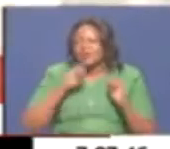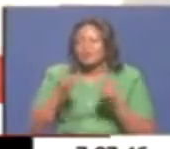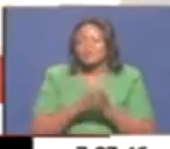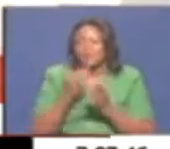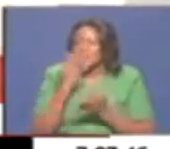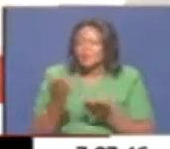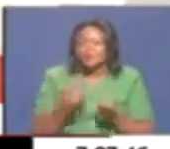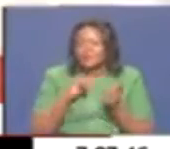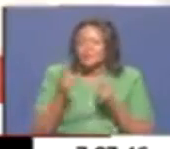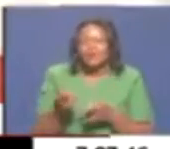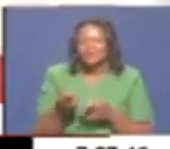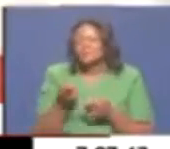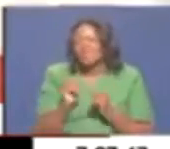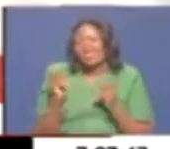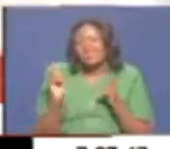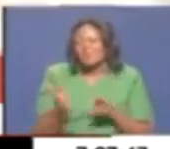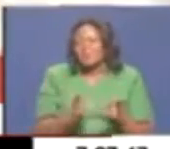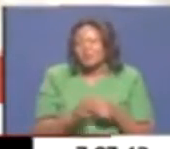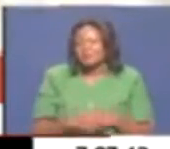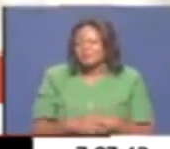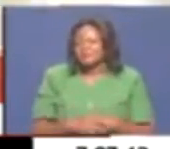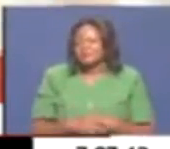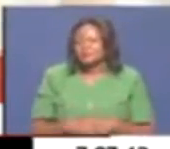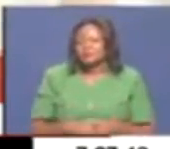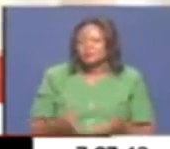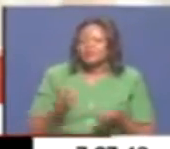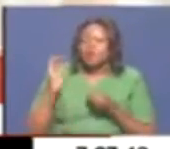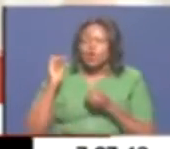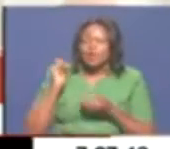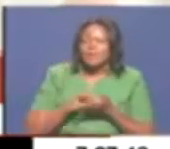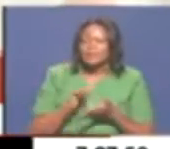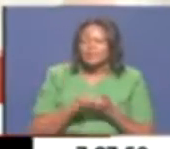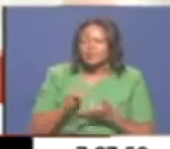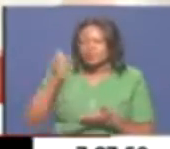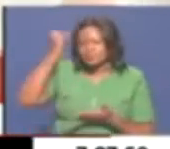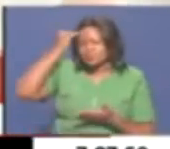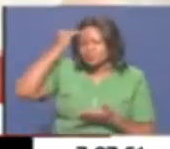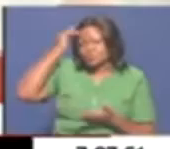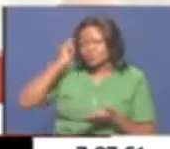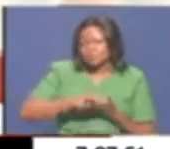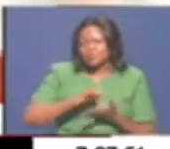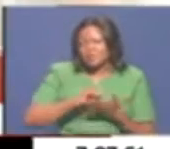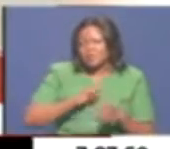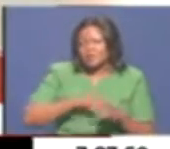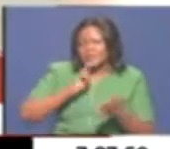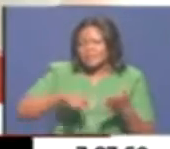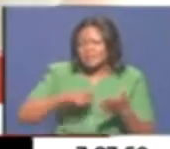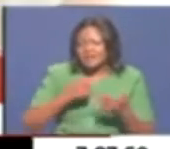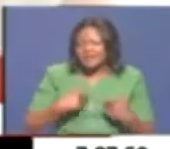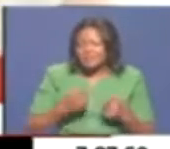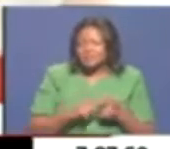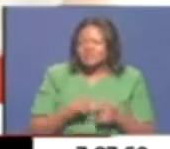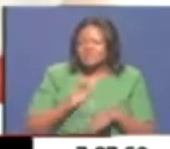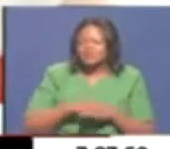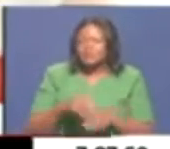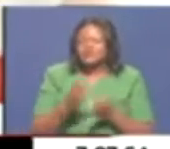ndatu bora umekuwa hapo. Jipa matumaini na moyo kwamba unajua unapokosea ndio unapata nafasi ya kuweza